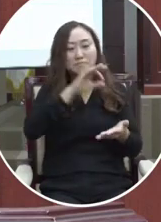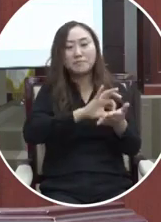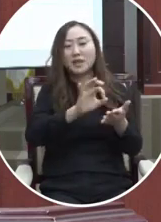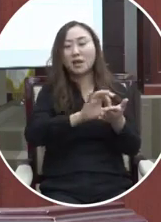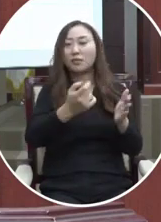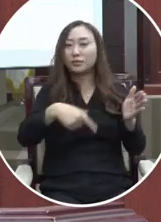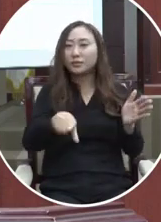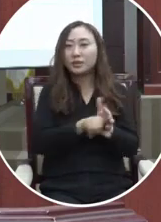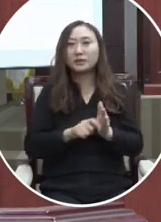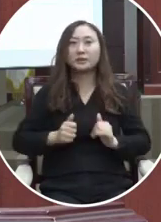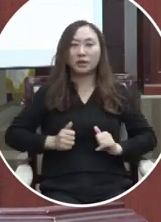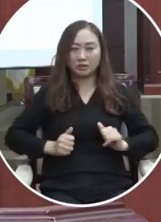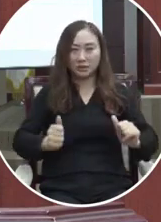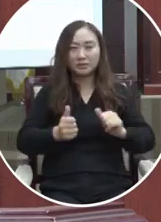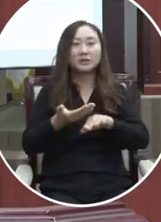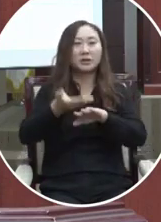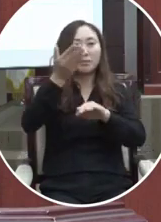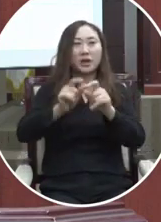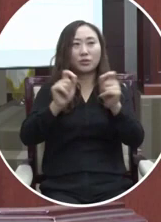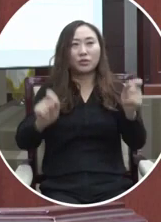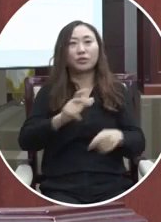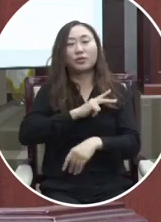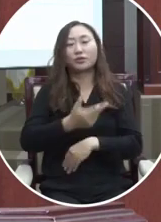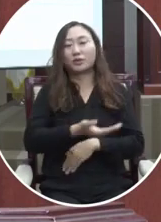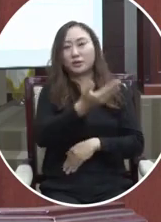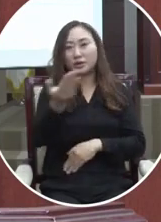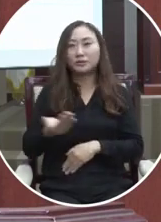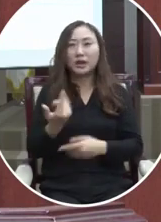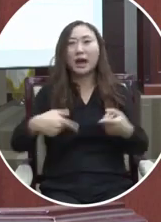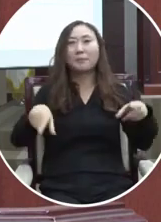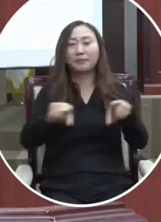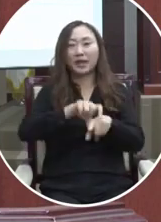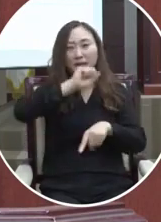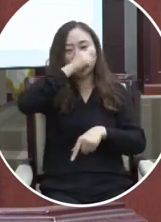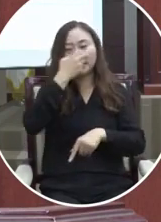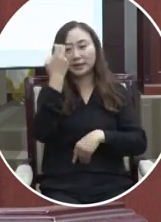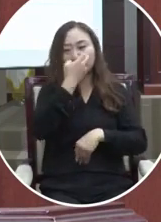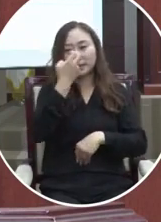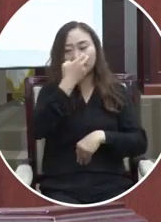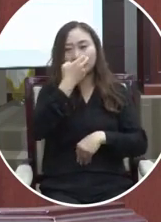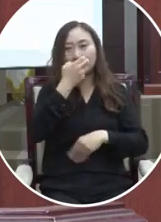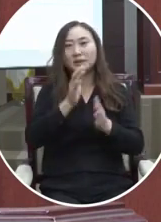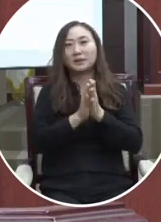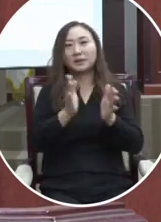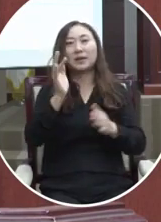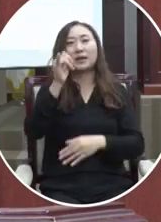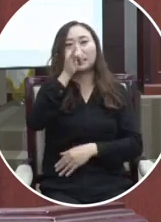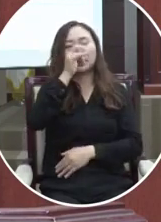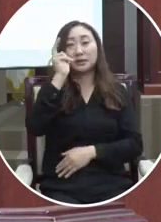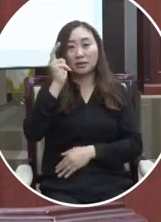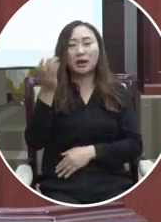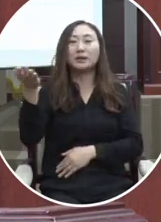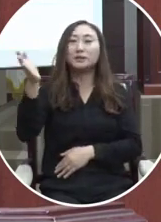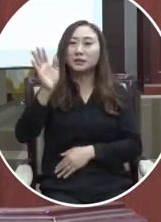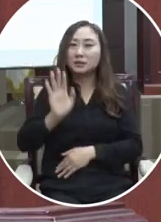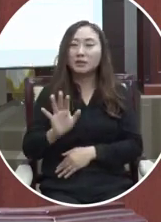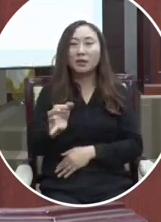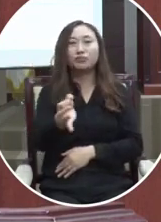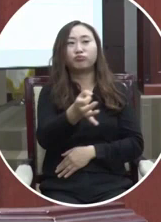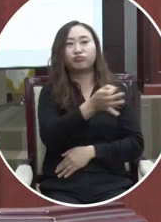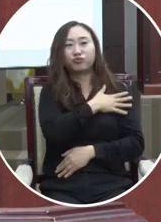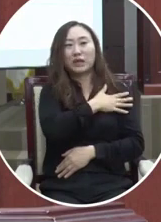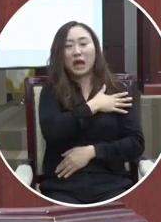위하여 성실이 선배 의원 여러분들과 함께 예산 심의에 임할 것입니다 그러나